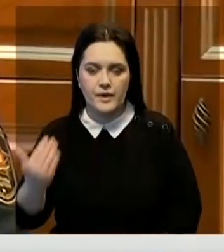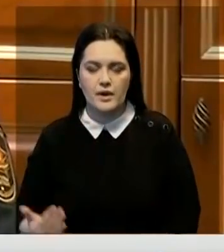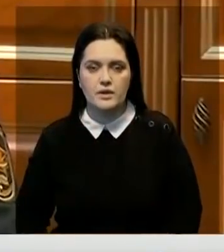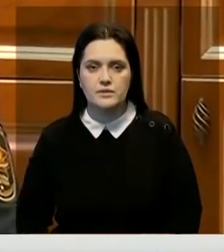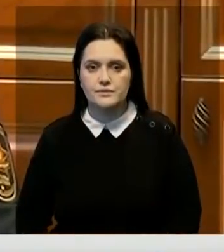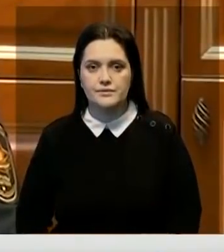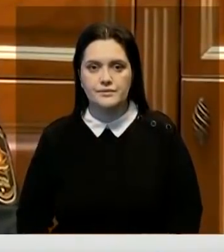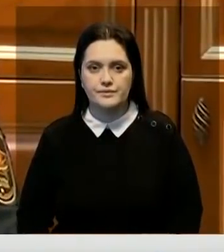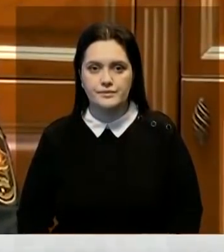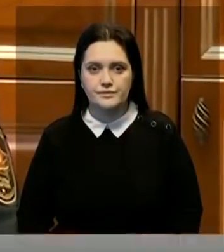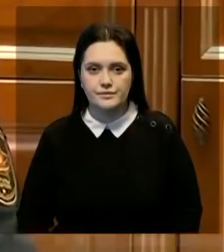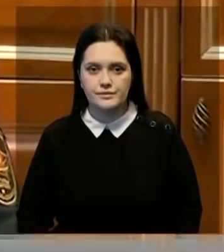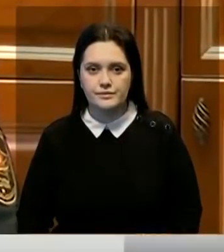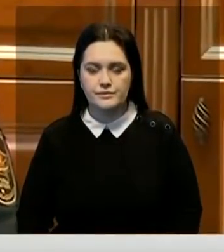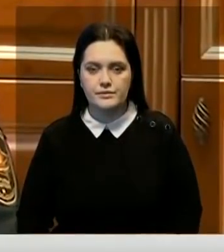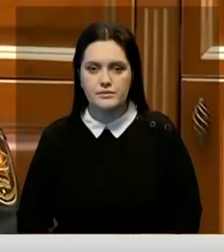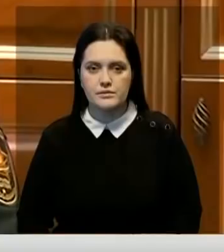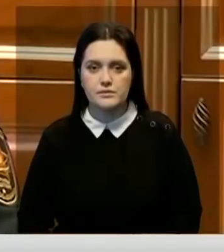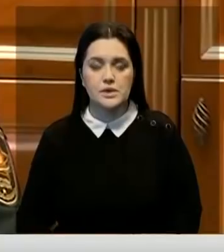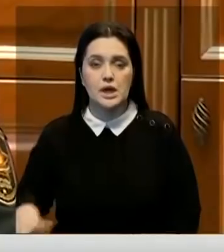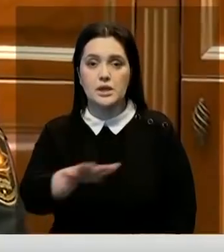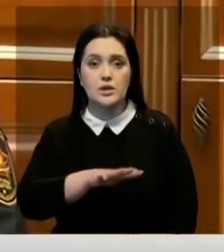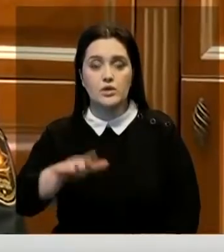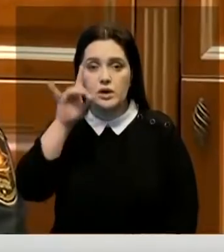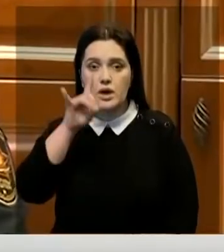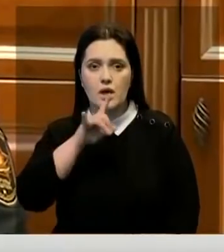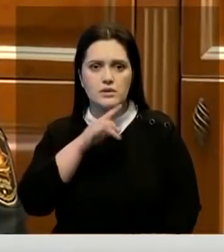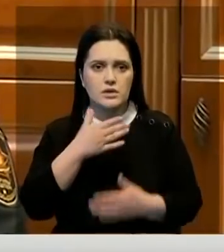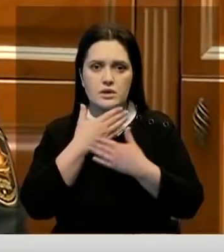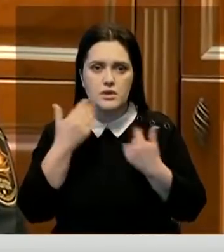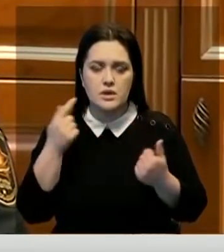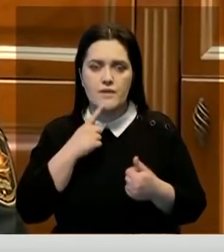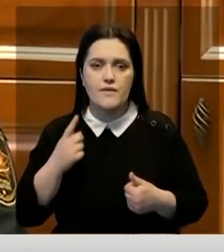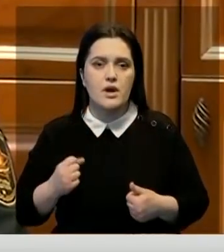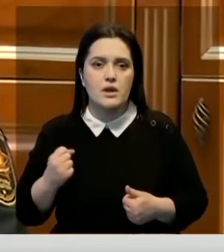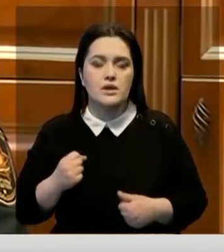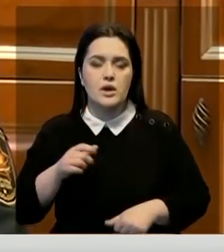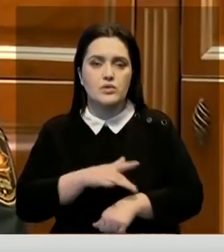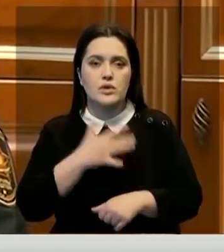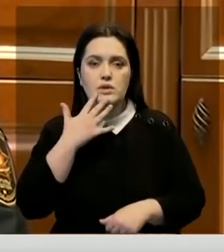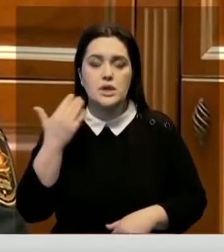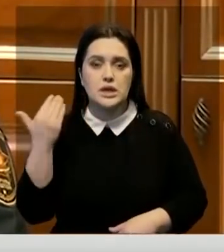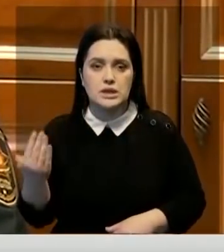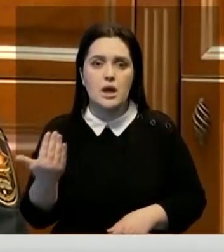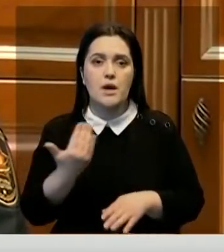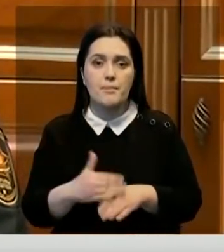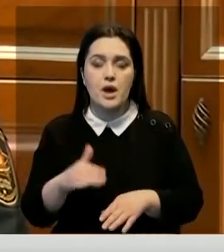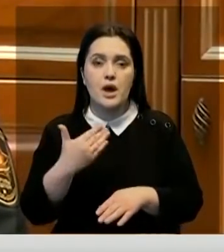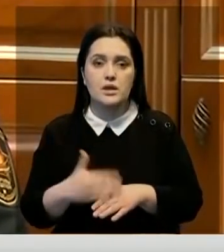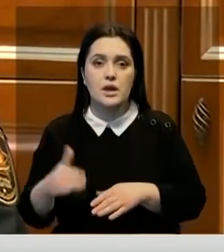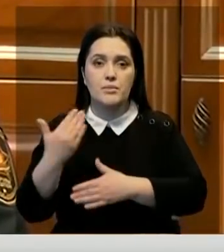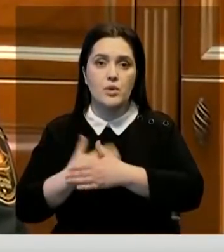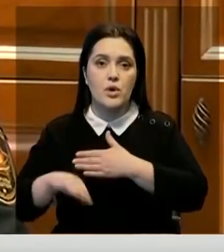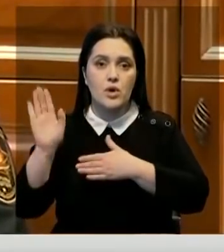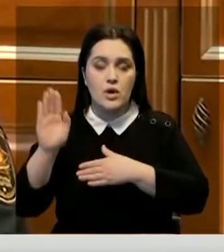В настоящее время на территории Республики Казахстан нет военнослужащих иностранных государств. Поэтапный вывод из нашей